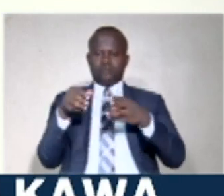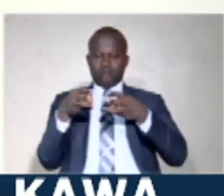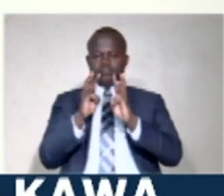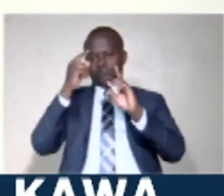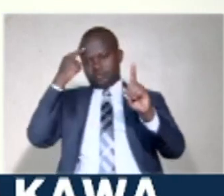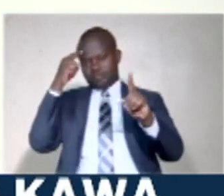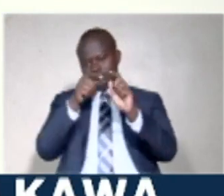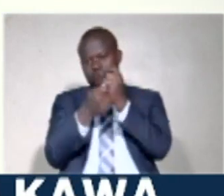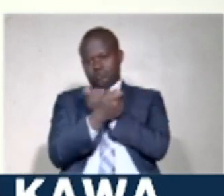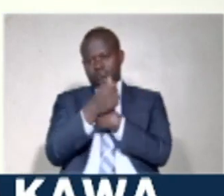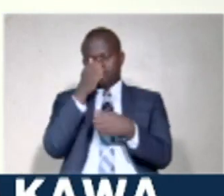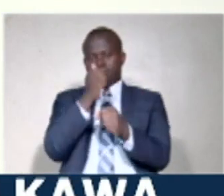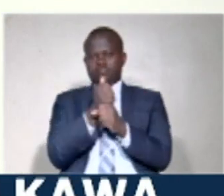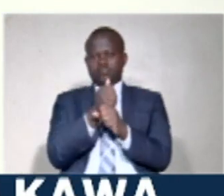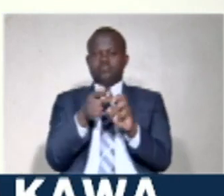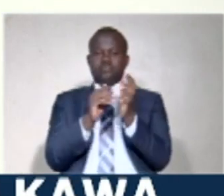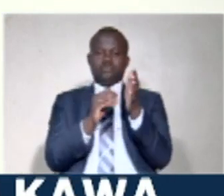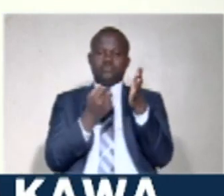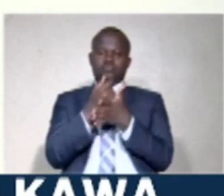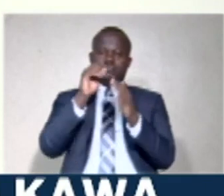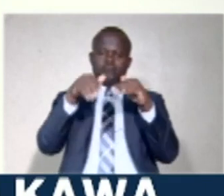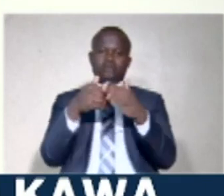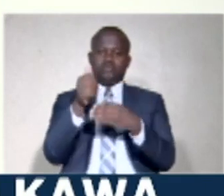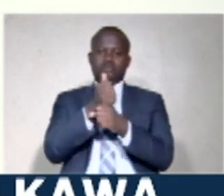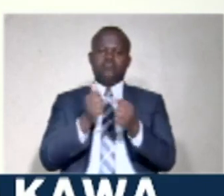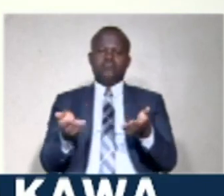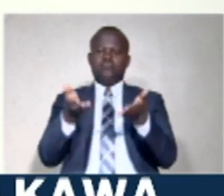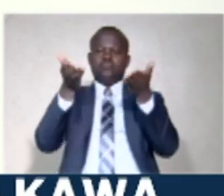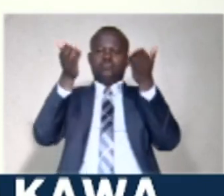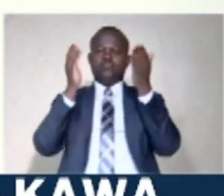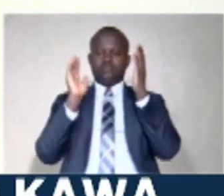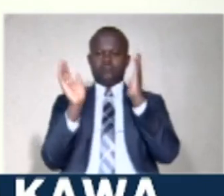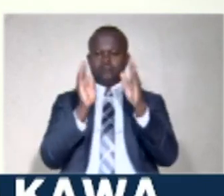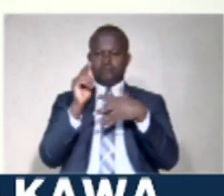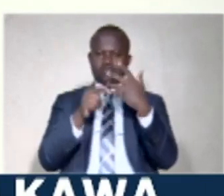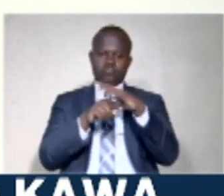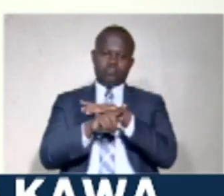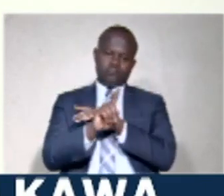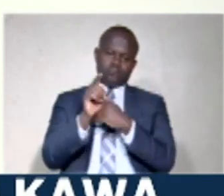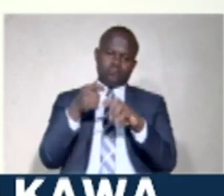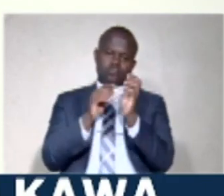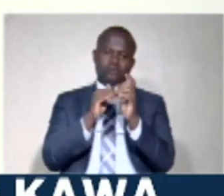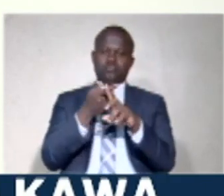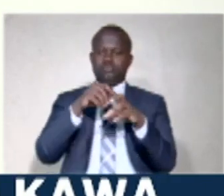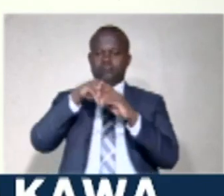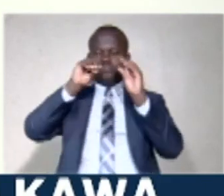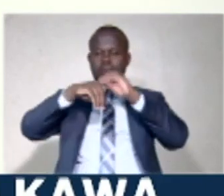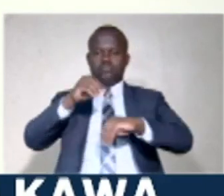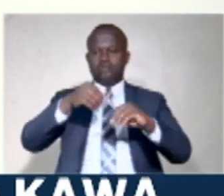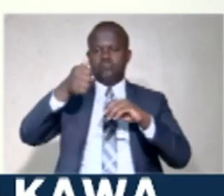bugamije kuvugurura imikorere ituma abahinzi ba kawa bazamura ikigero cy'ibyo binjiza bituruka ku musaruro